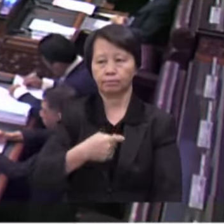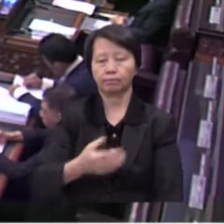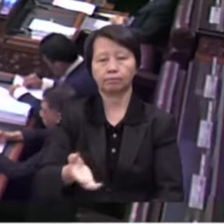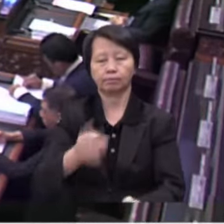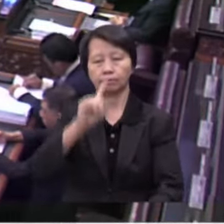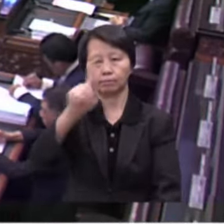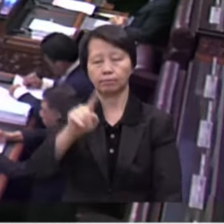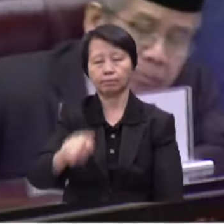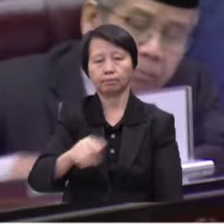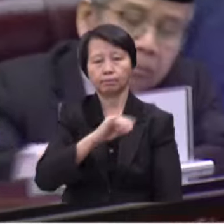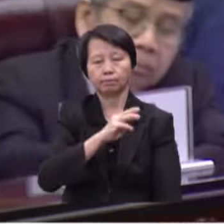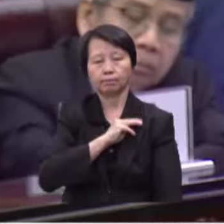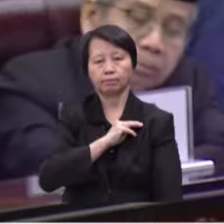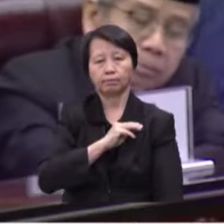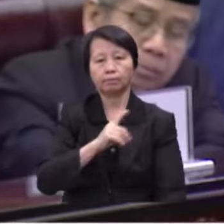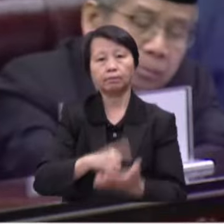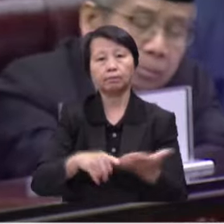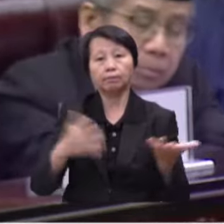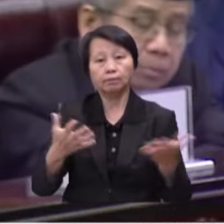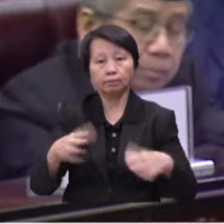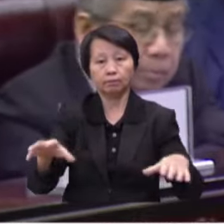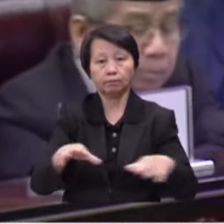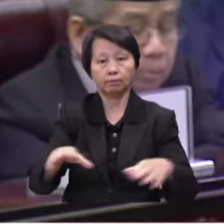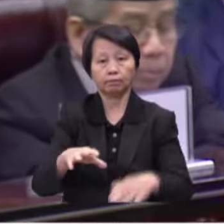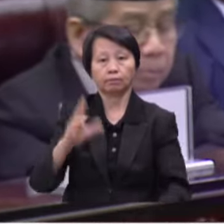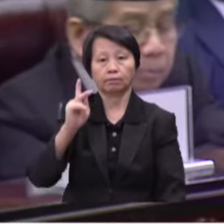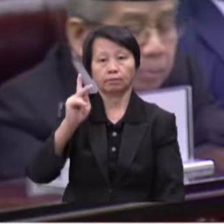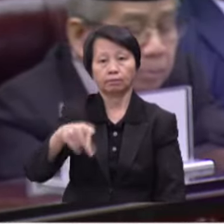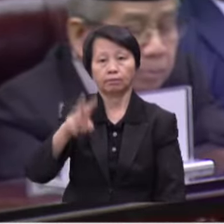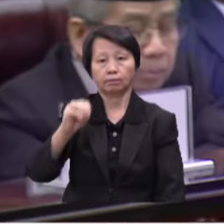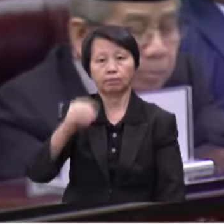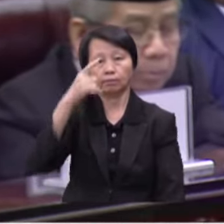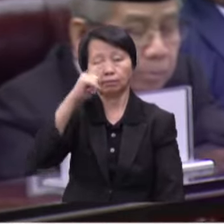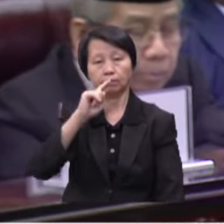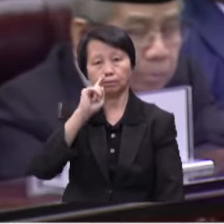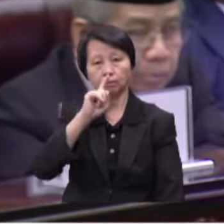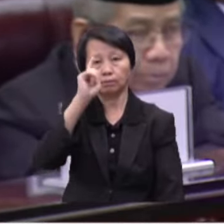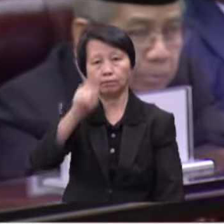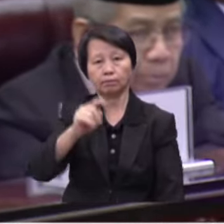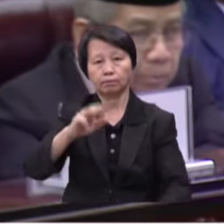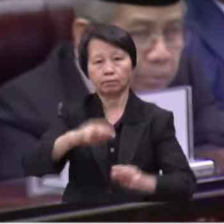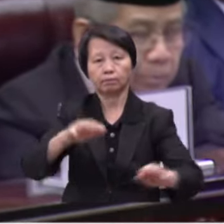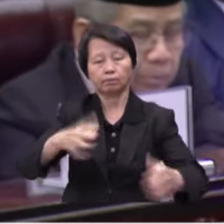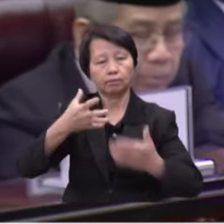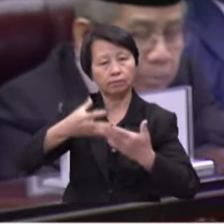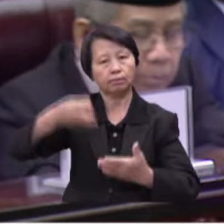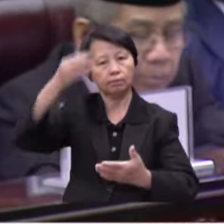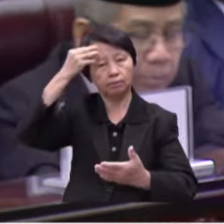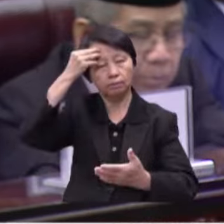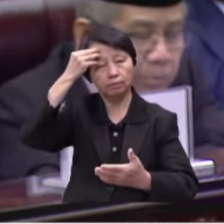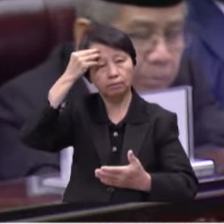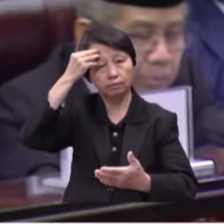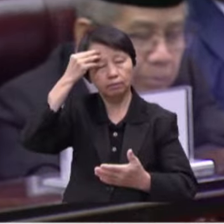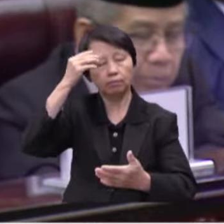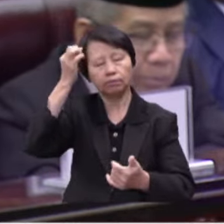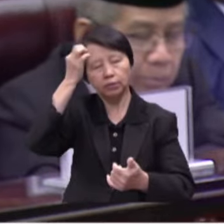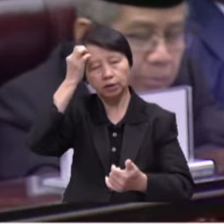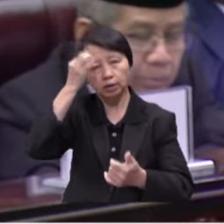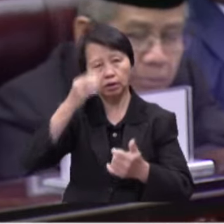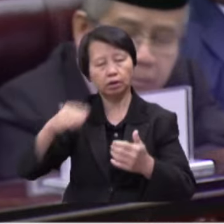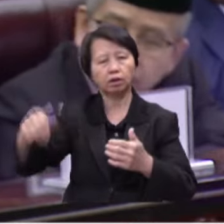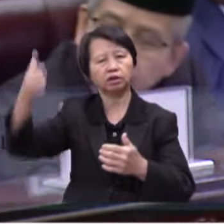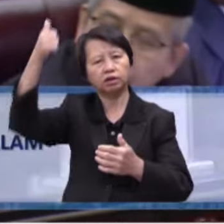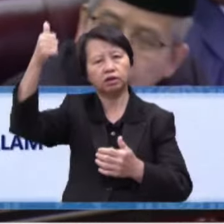Menteri Apakah langkah-langkah dilaksanakan oleh KPM untuk memastikan murid menguasai kemarian berpikir atas